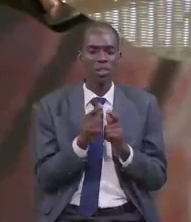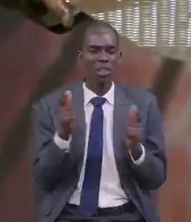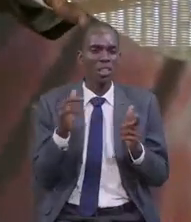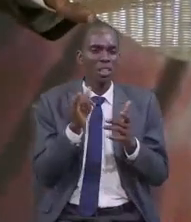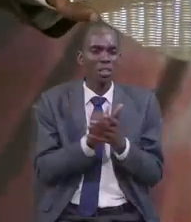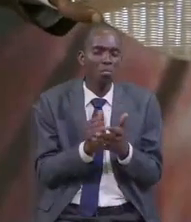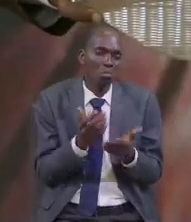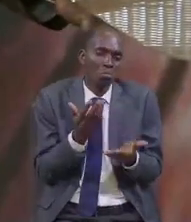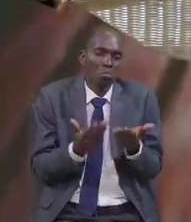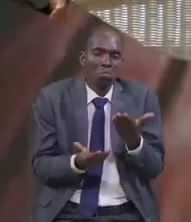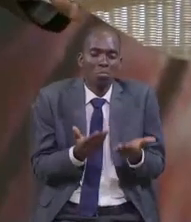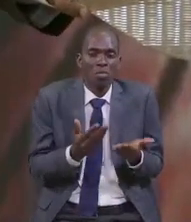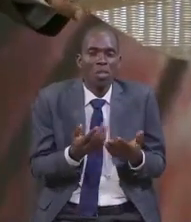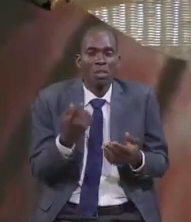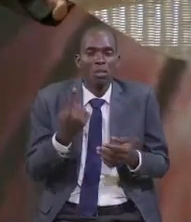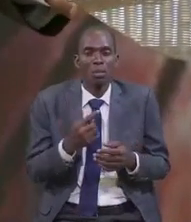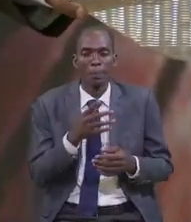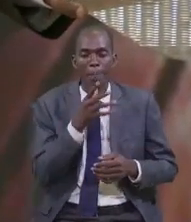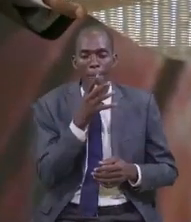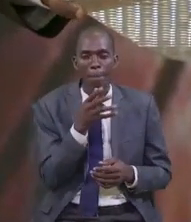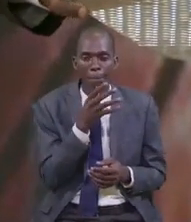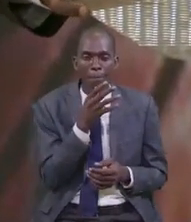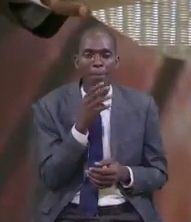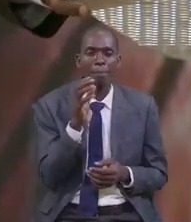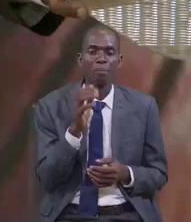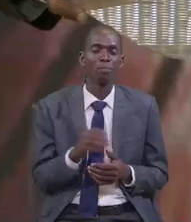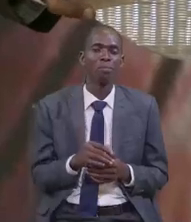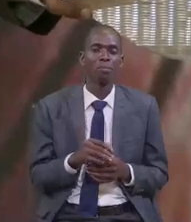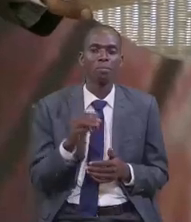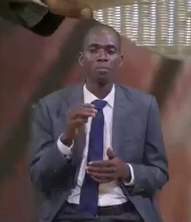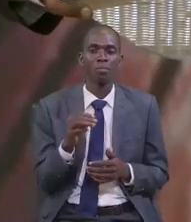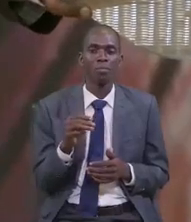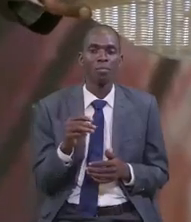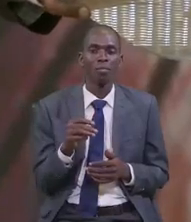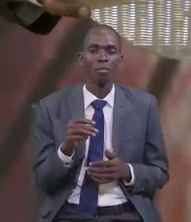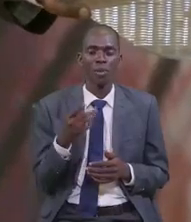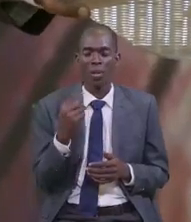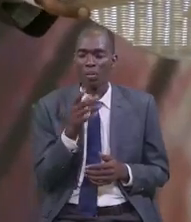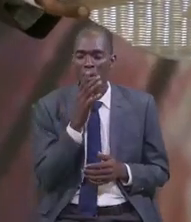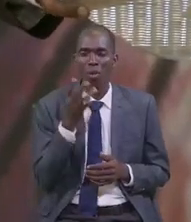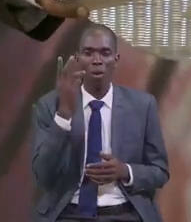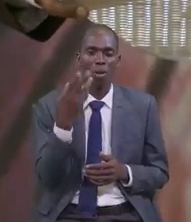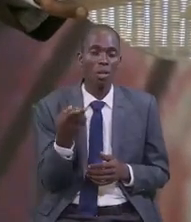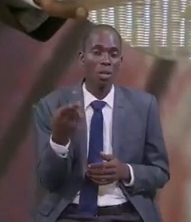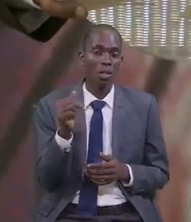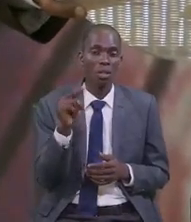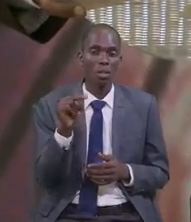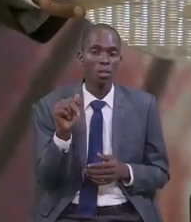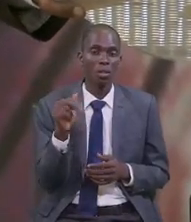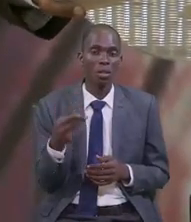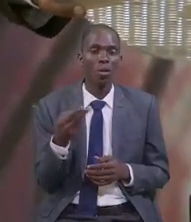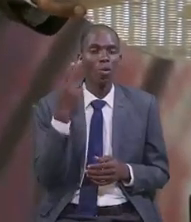Ce qui révèle que quoique sa mère et son père Manoah ne soient pas